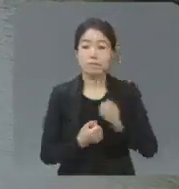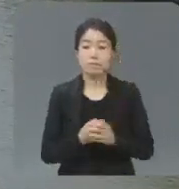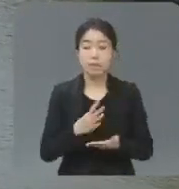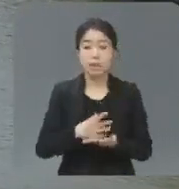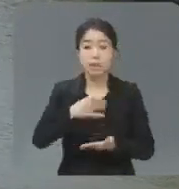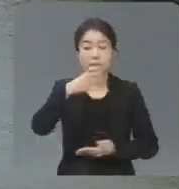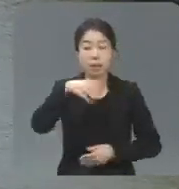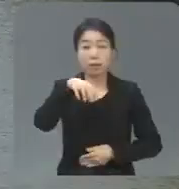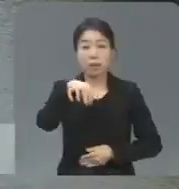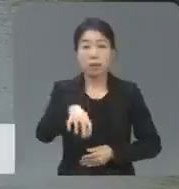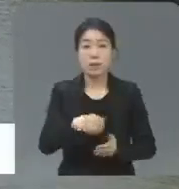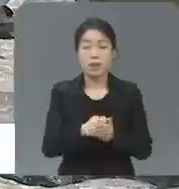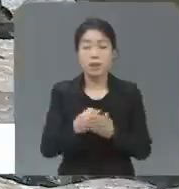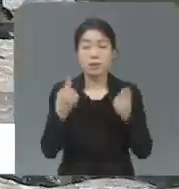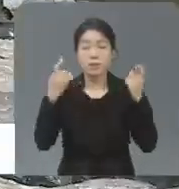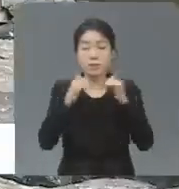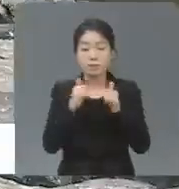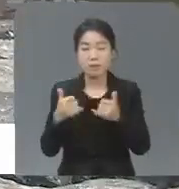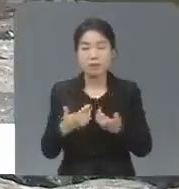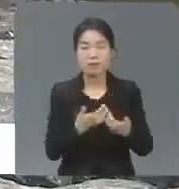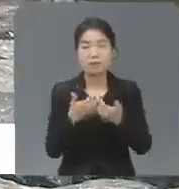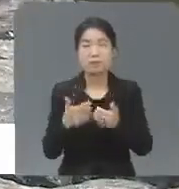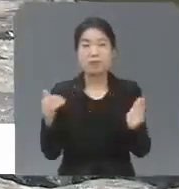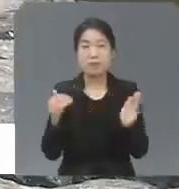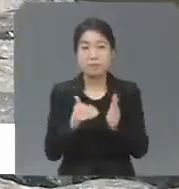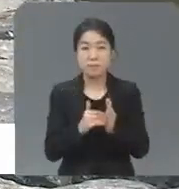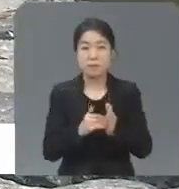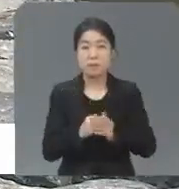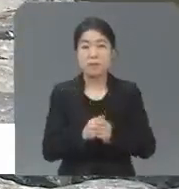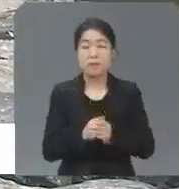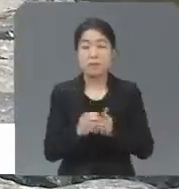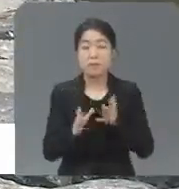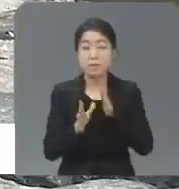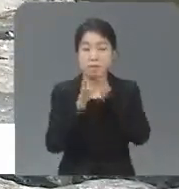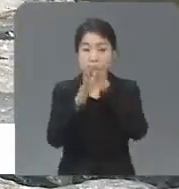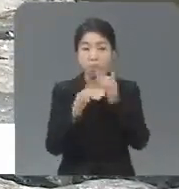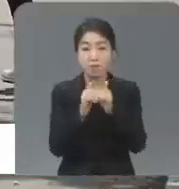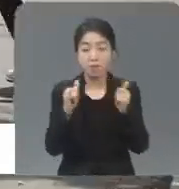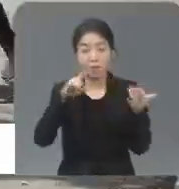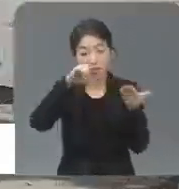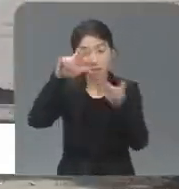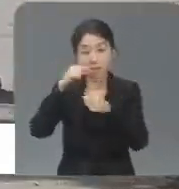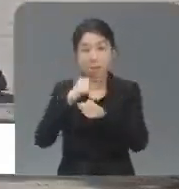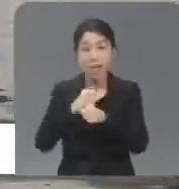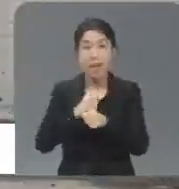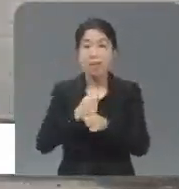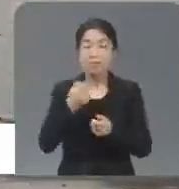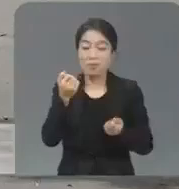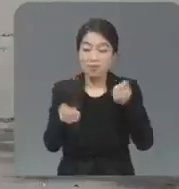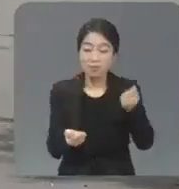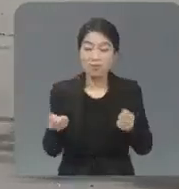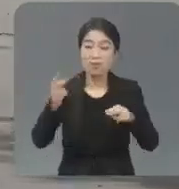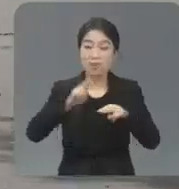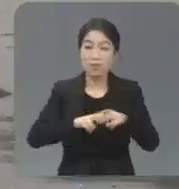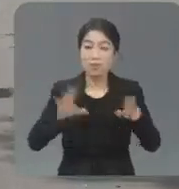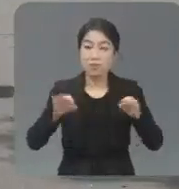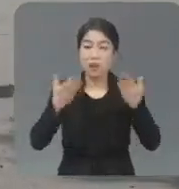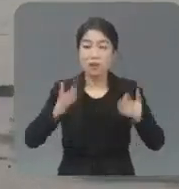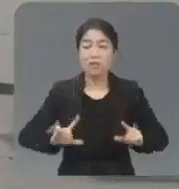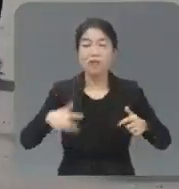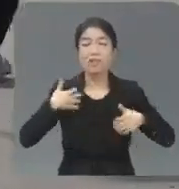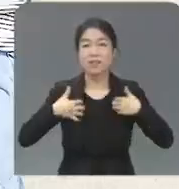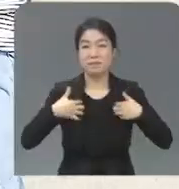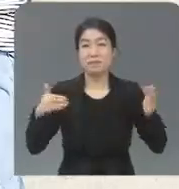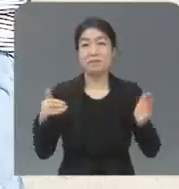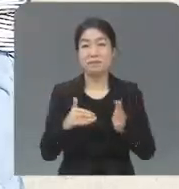담양 관망지림엔 나들이객들이 몰렸습니다. 나들이객들은 사진도 찍고 자전거도 타면서 짧은 휴일을